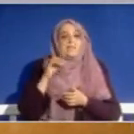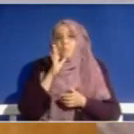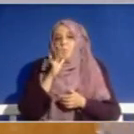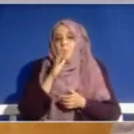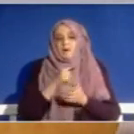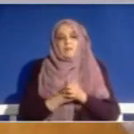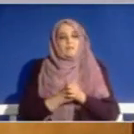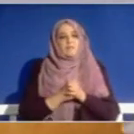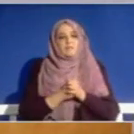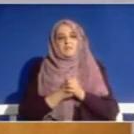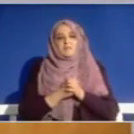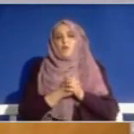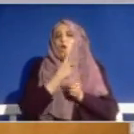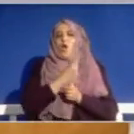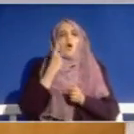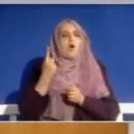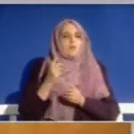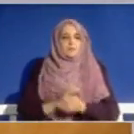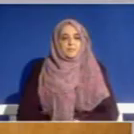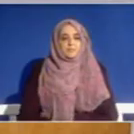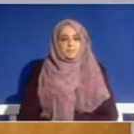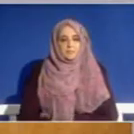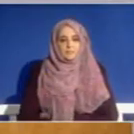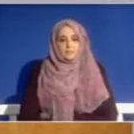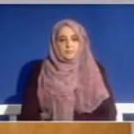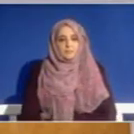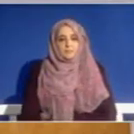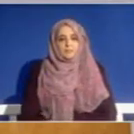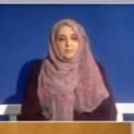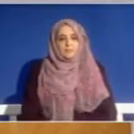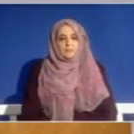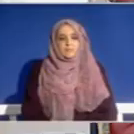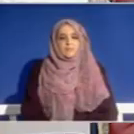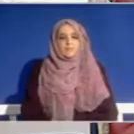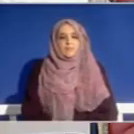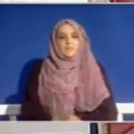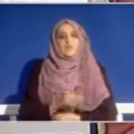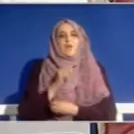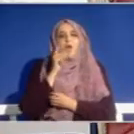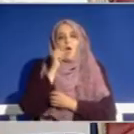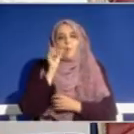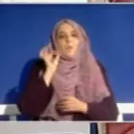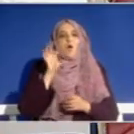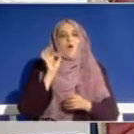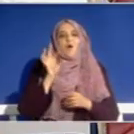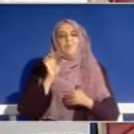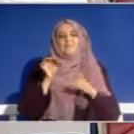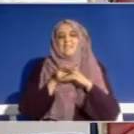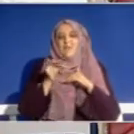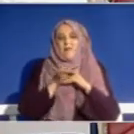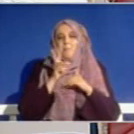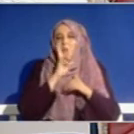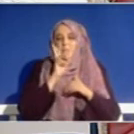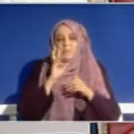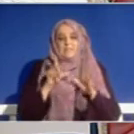ديري كبش كبش واحد ربي يوفق إن شاء الله نعم أخ أحمد من وهران يطلب منكم دعاء ونصيحة قصته مع زوجته فضيلة